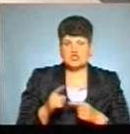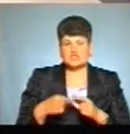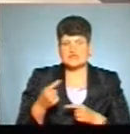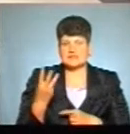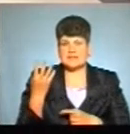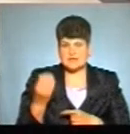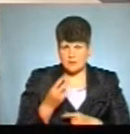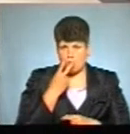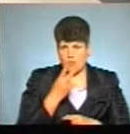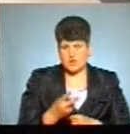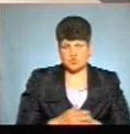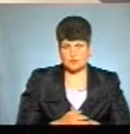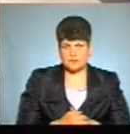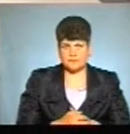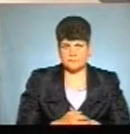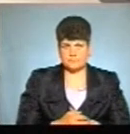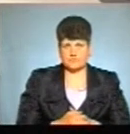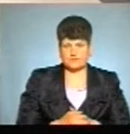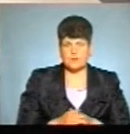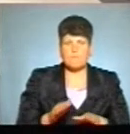дні ми побачимо вже